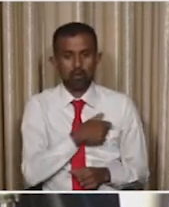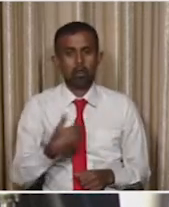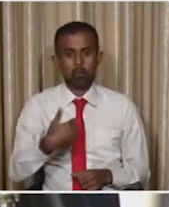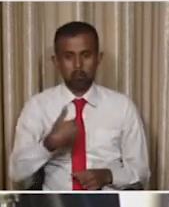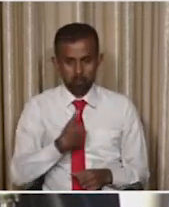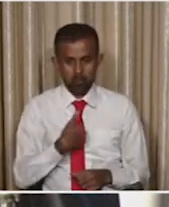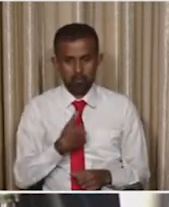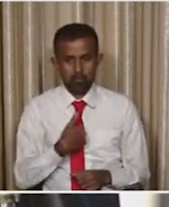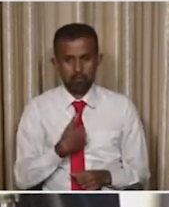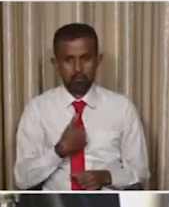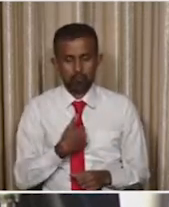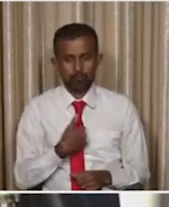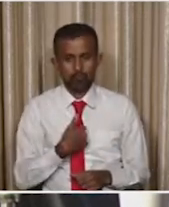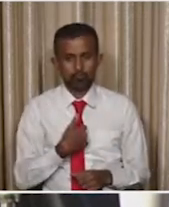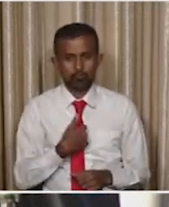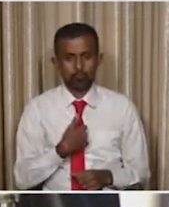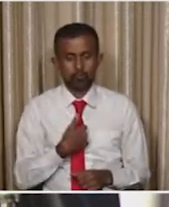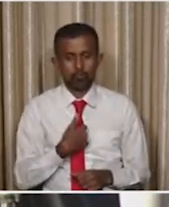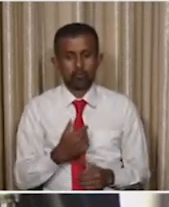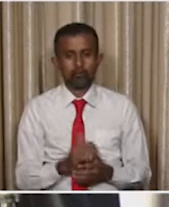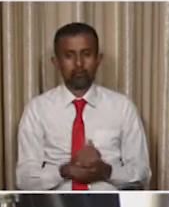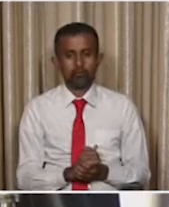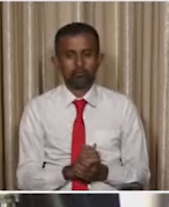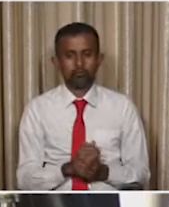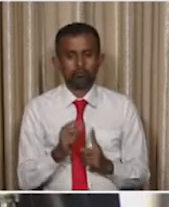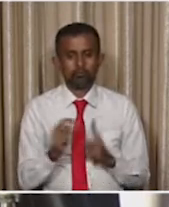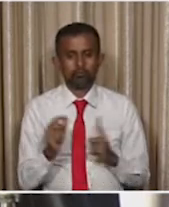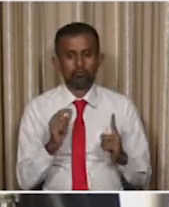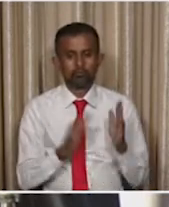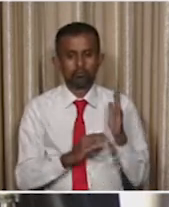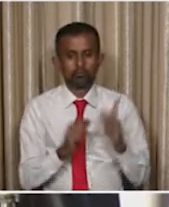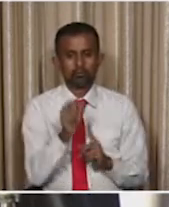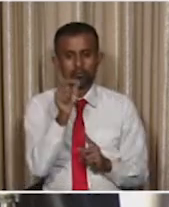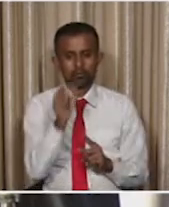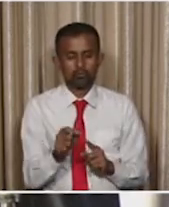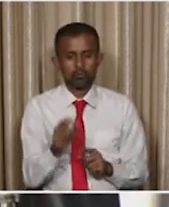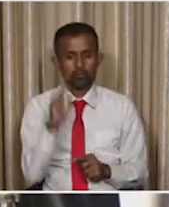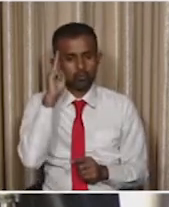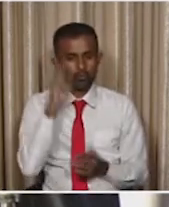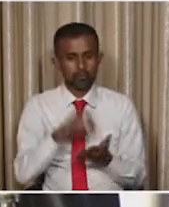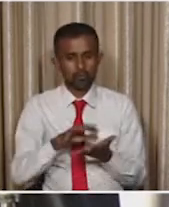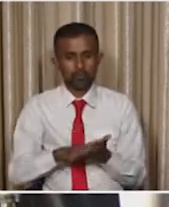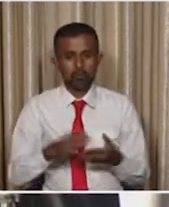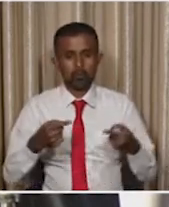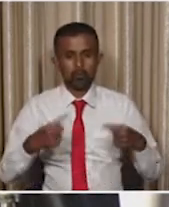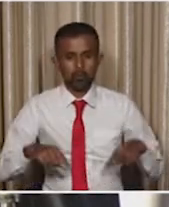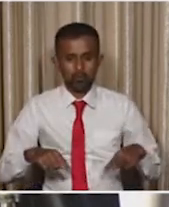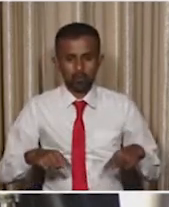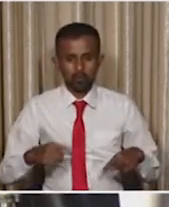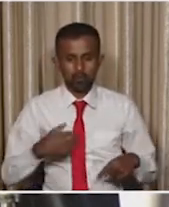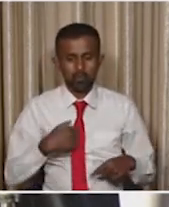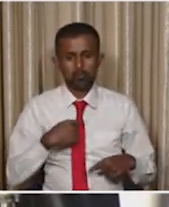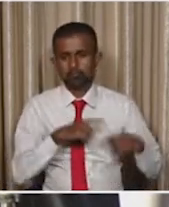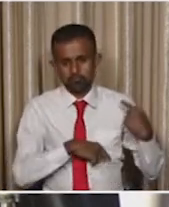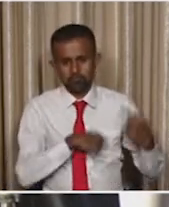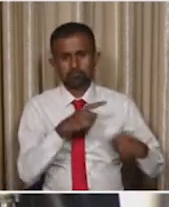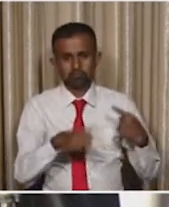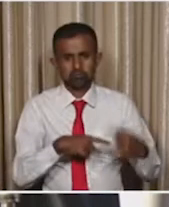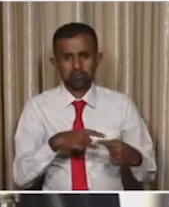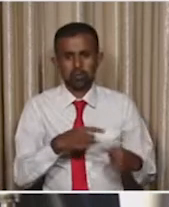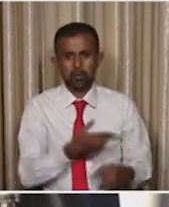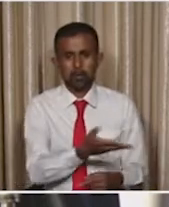நாடாளுமன்றத்தில் சத்திய பிரமாணம் செய்து கொண்ட பிற்பாடு இருந்து நாங்கள் தொடர்ச்சியாக இந்த அவையிலே வலியுறுத்தி வருகின்ற